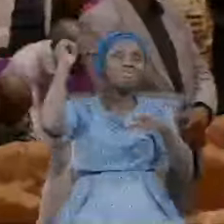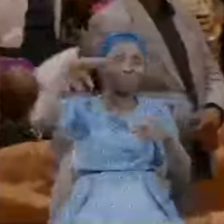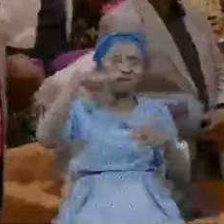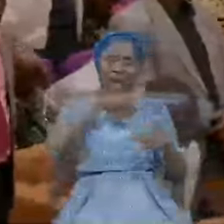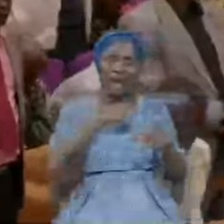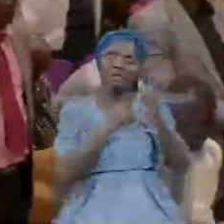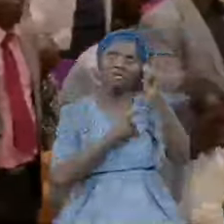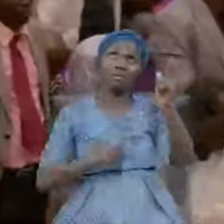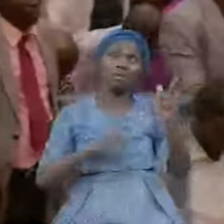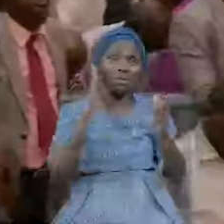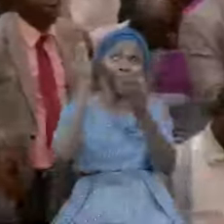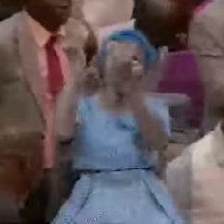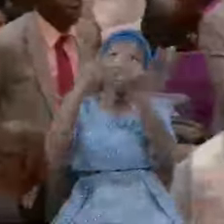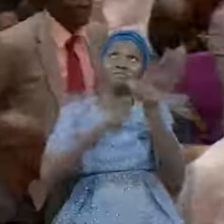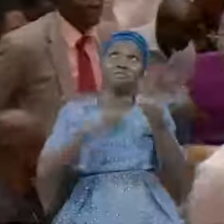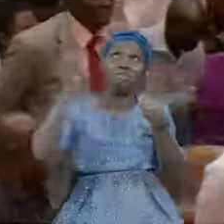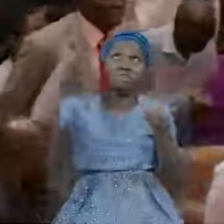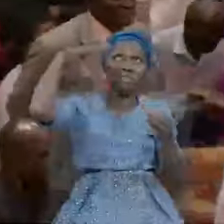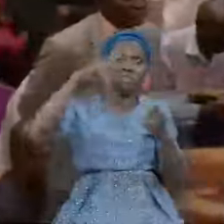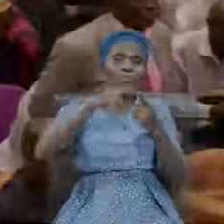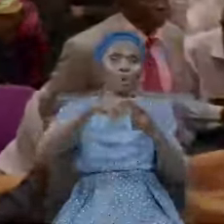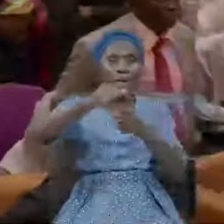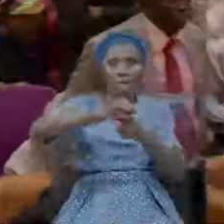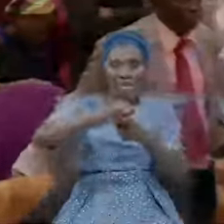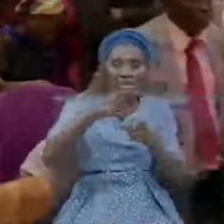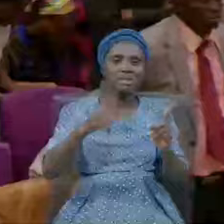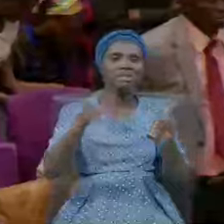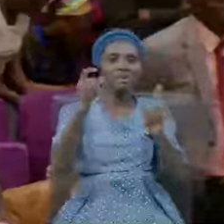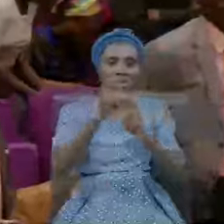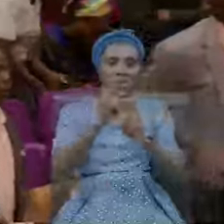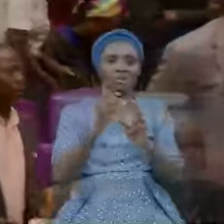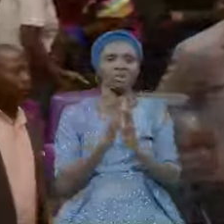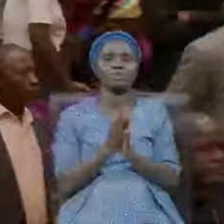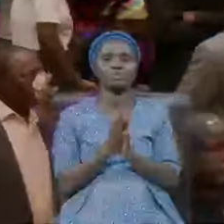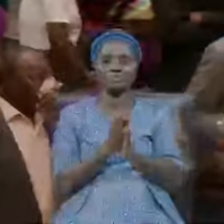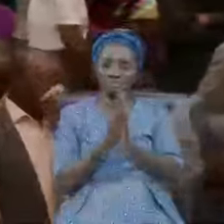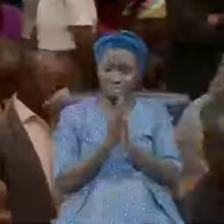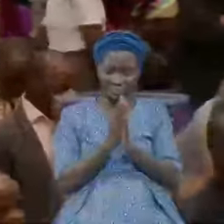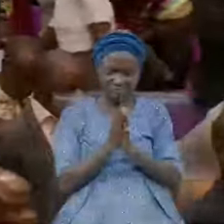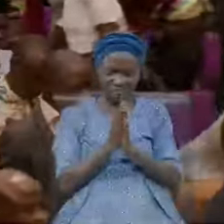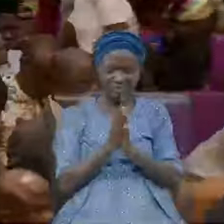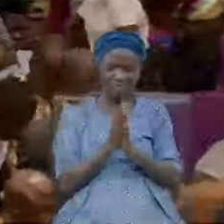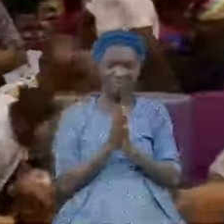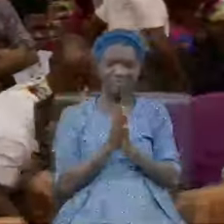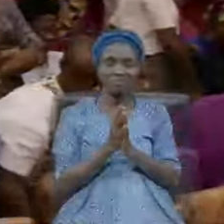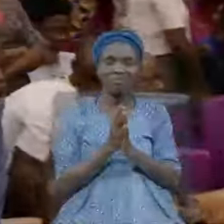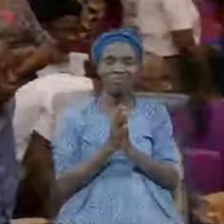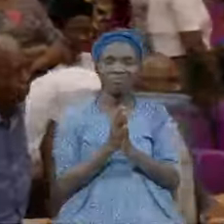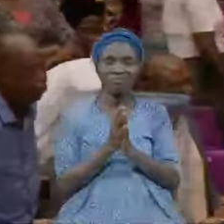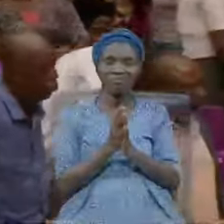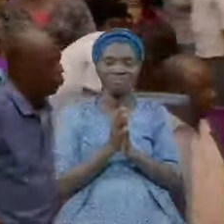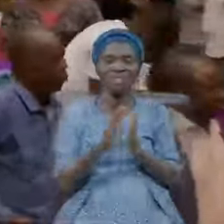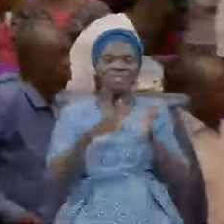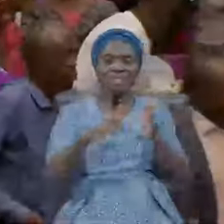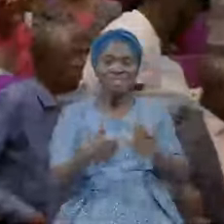grâce pour être pratiquant de la parole. La foi morte,